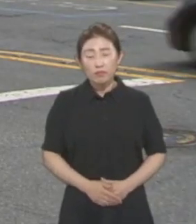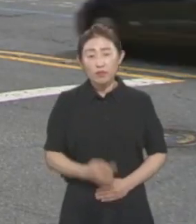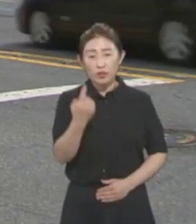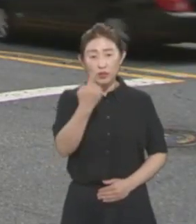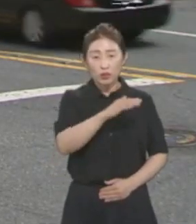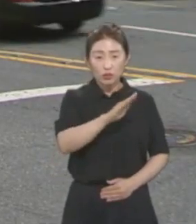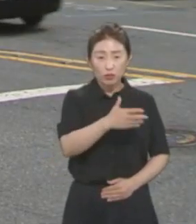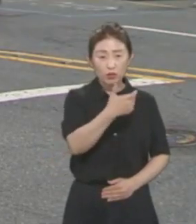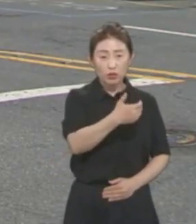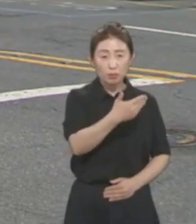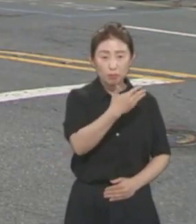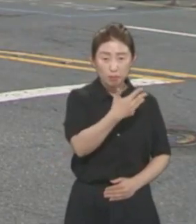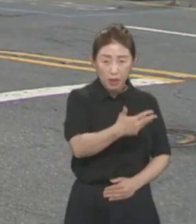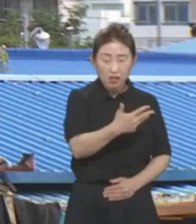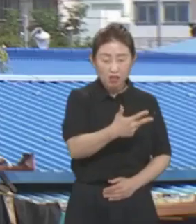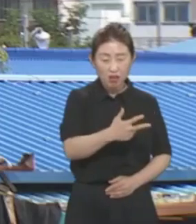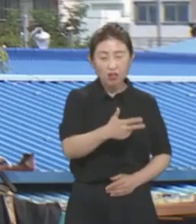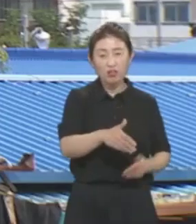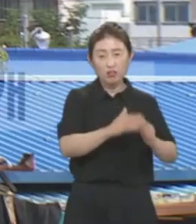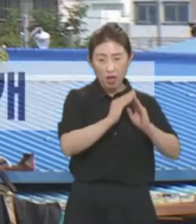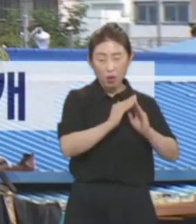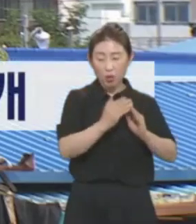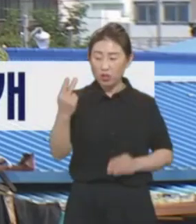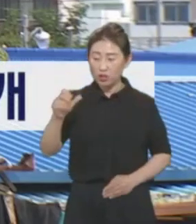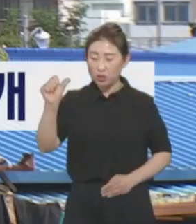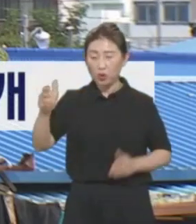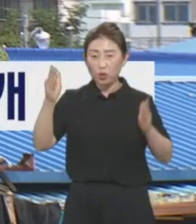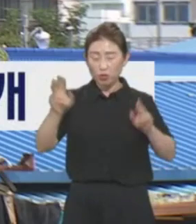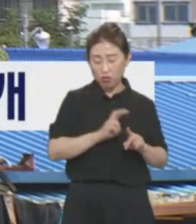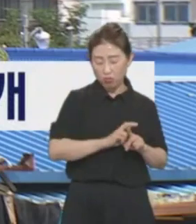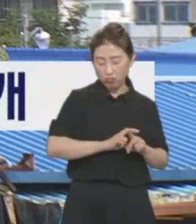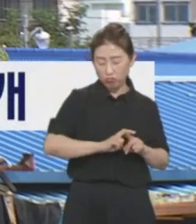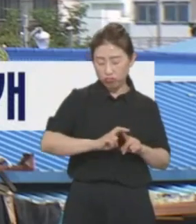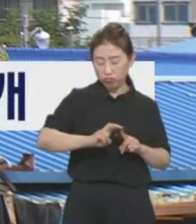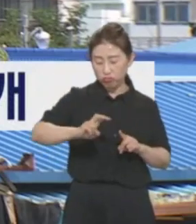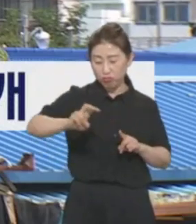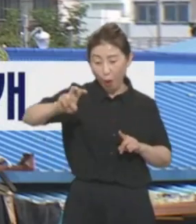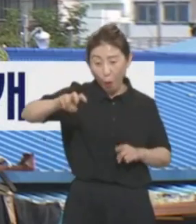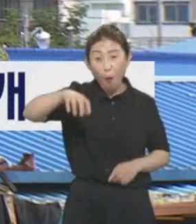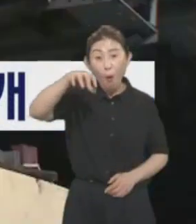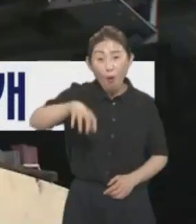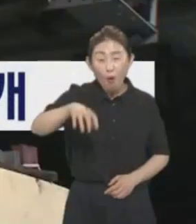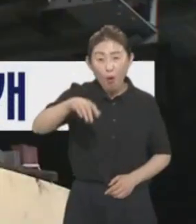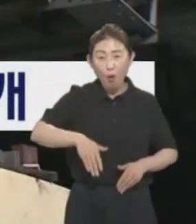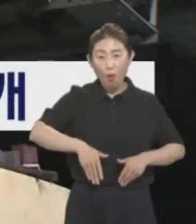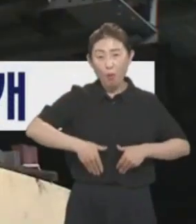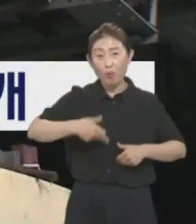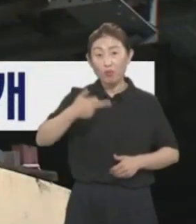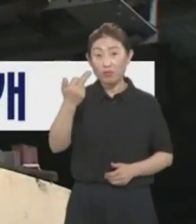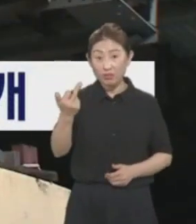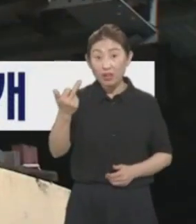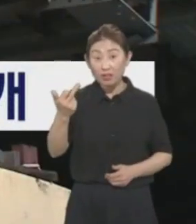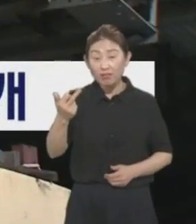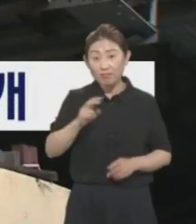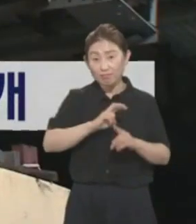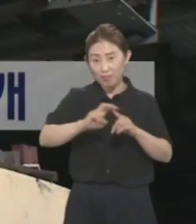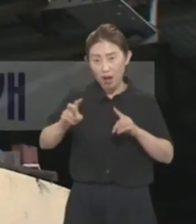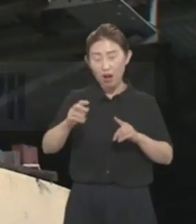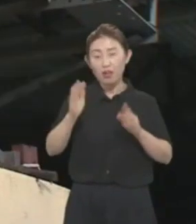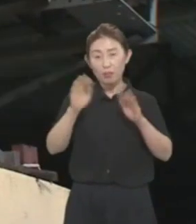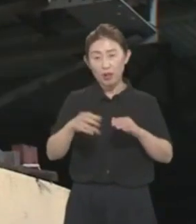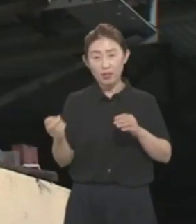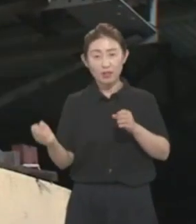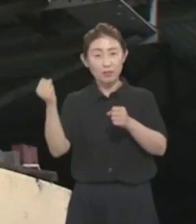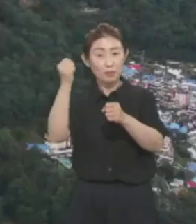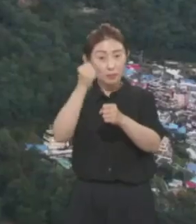지난 1968년 운행을 시작해 2005년까지 대전 시민들의 사랑을 받은 보문산 케이블카가 다시